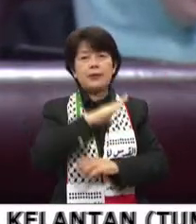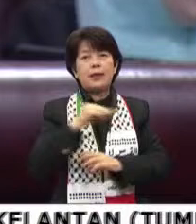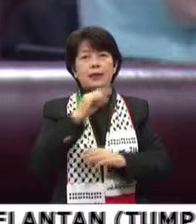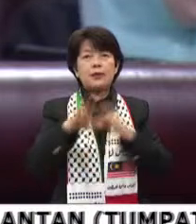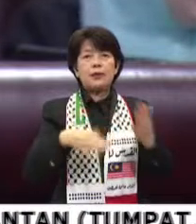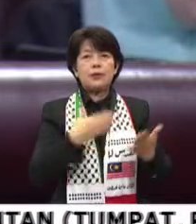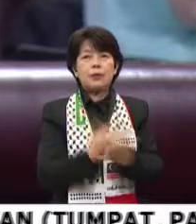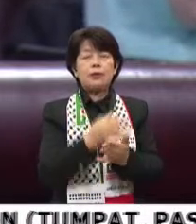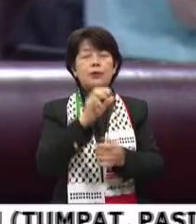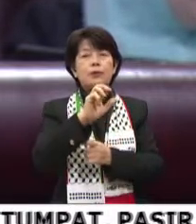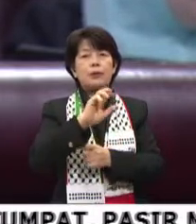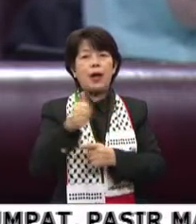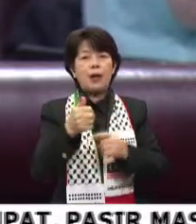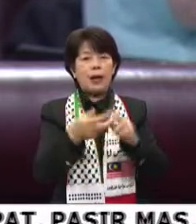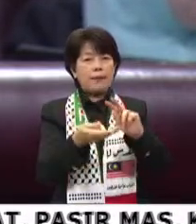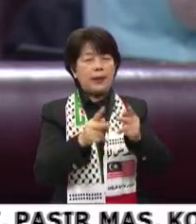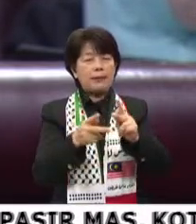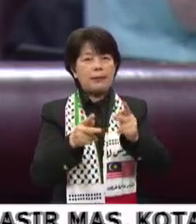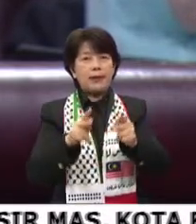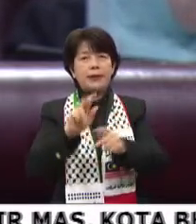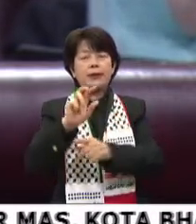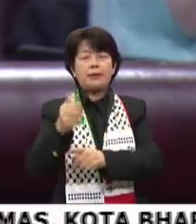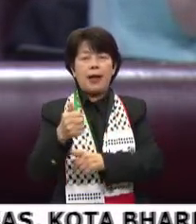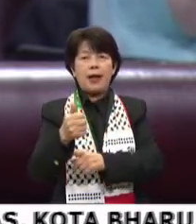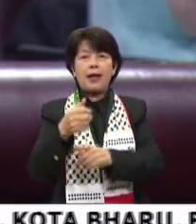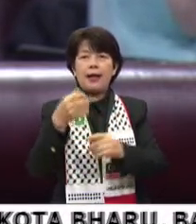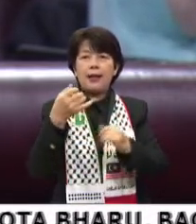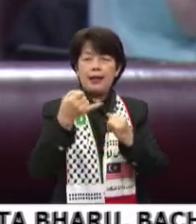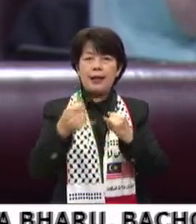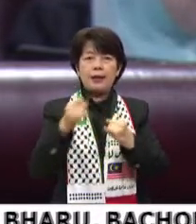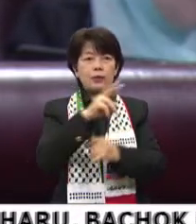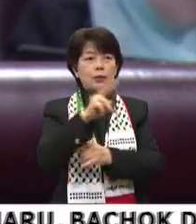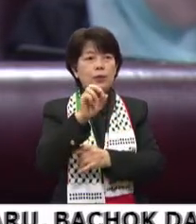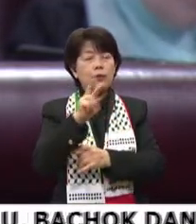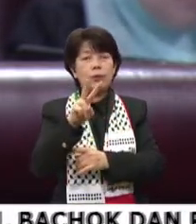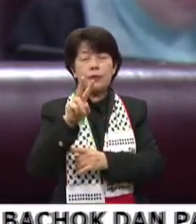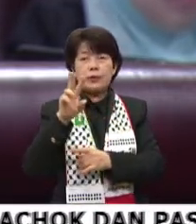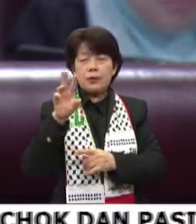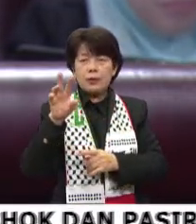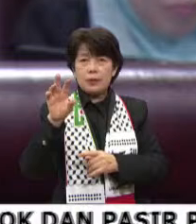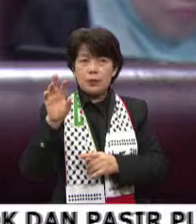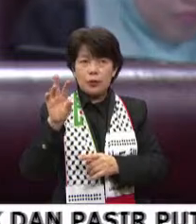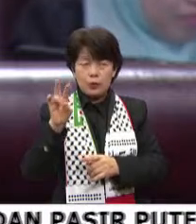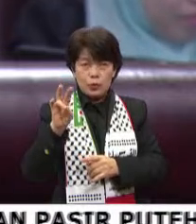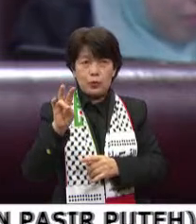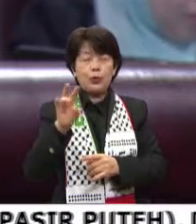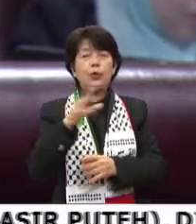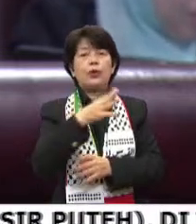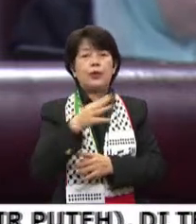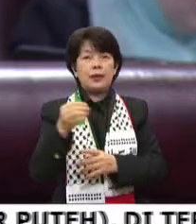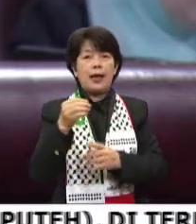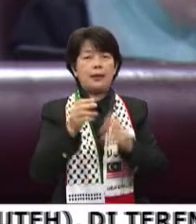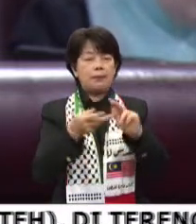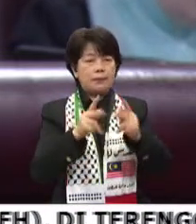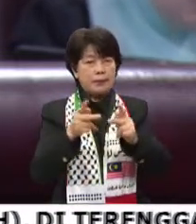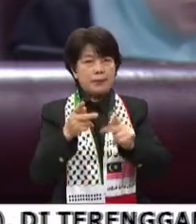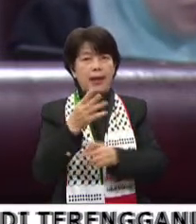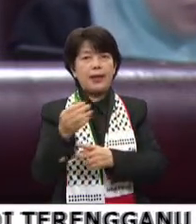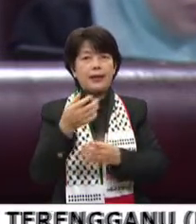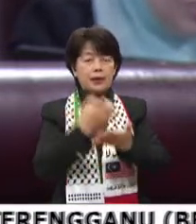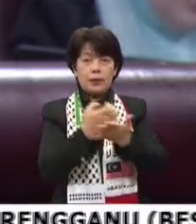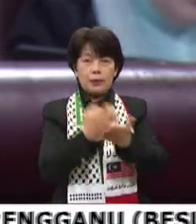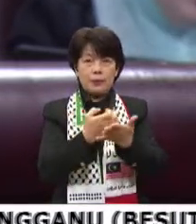10 kali pindaan telah dilakukan Dan kali yang terakhir ialah pada tahun 2007 selaras dengan perubahan SOS ekonomi dan